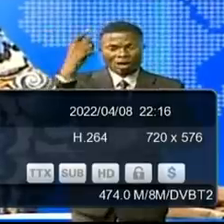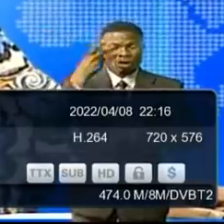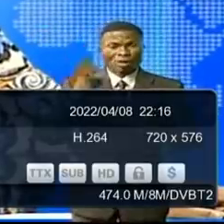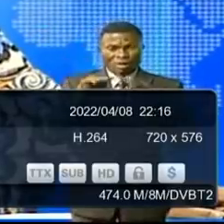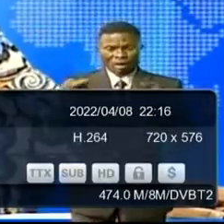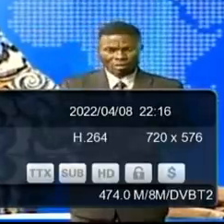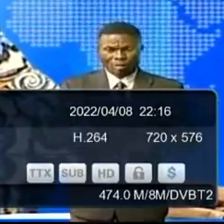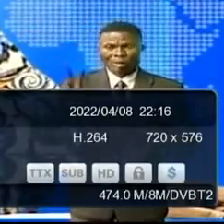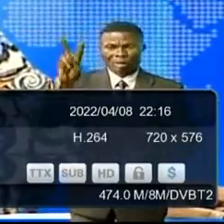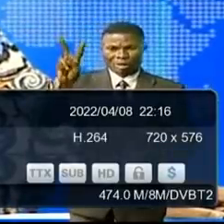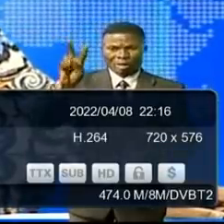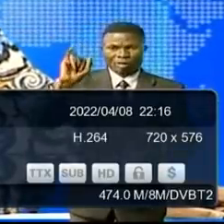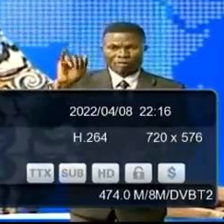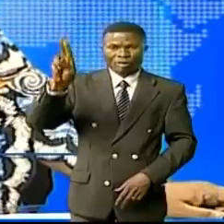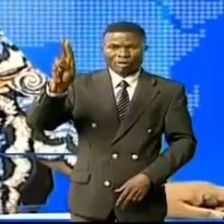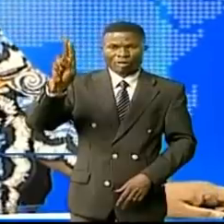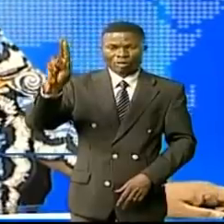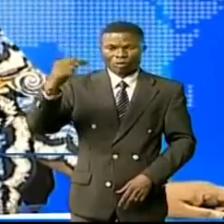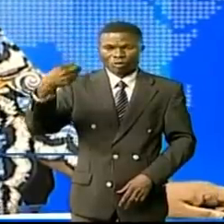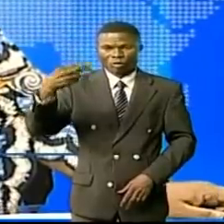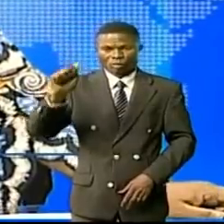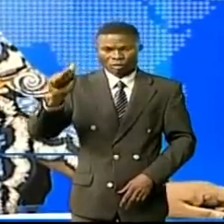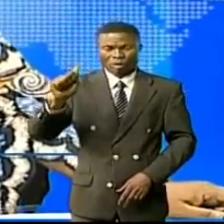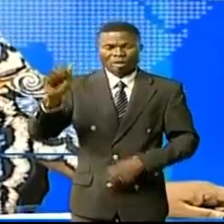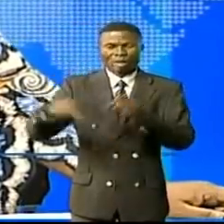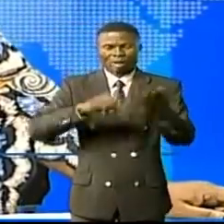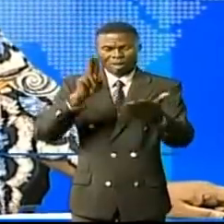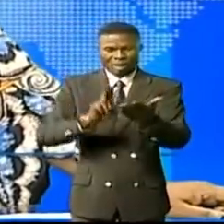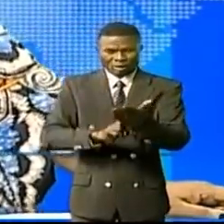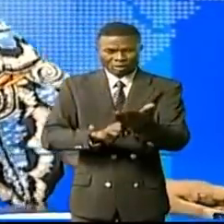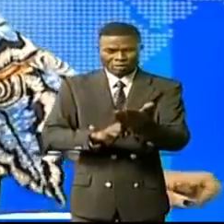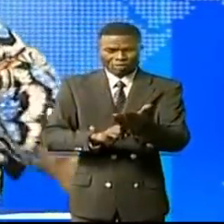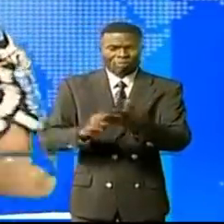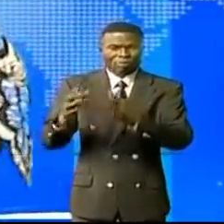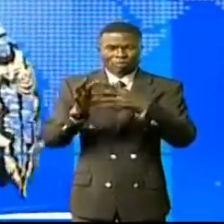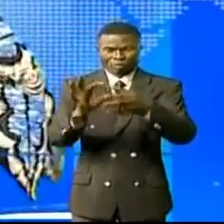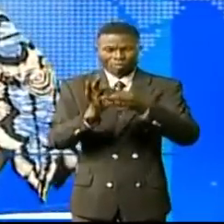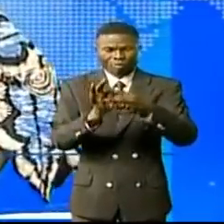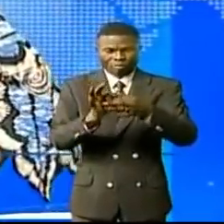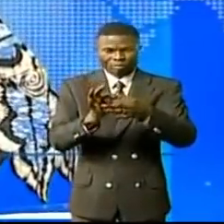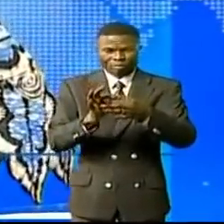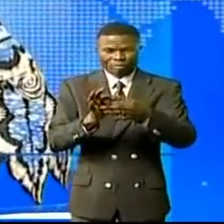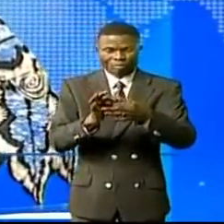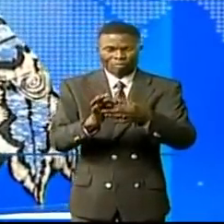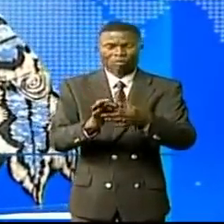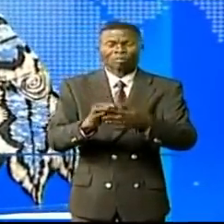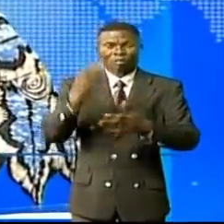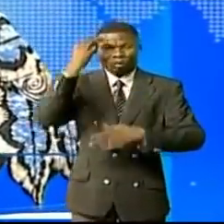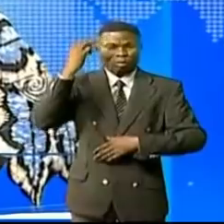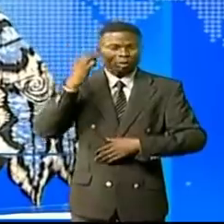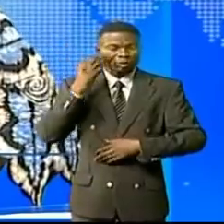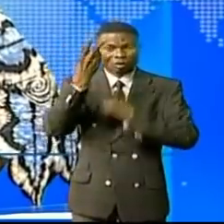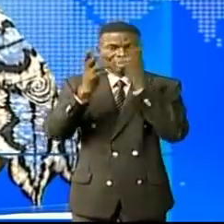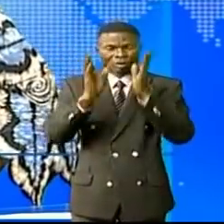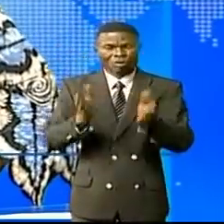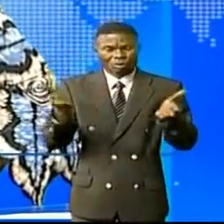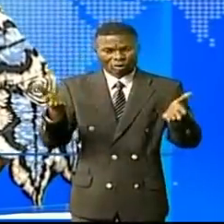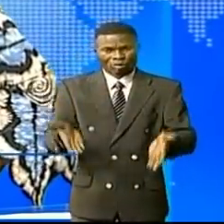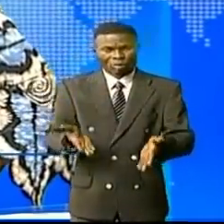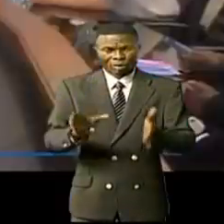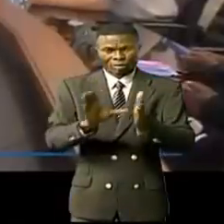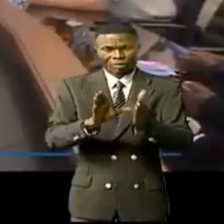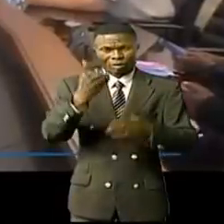National de Virunga. Les deux parties viennent de signer un accord mutuel d'entente sous le regard du ministre du Tourisme, Moderun